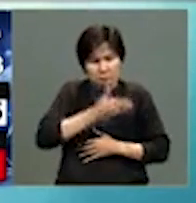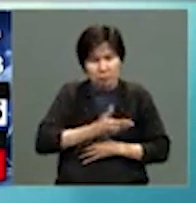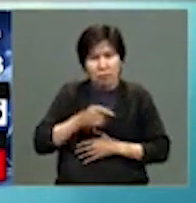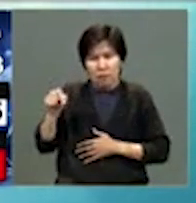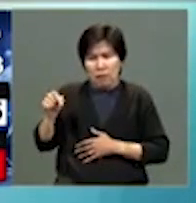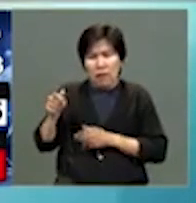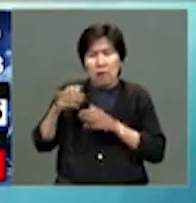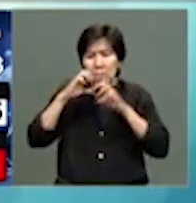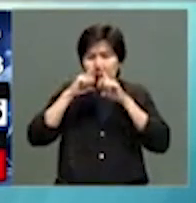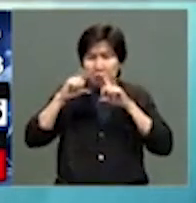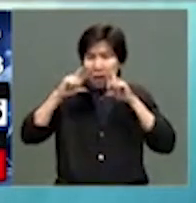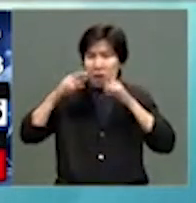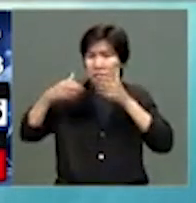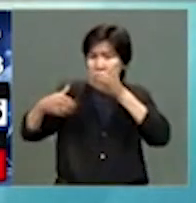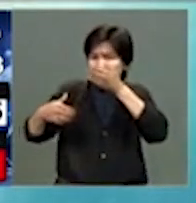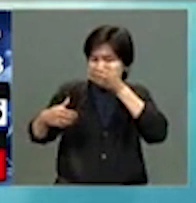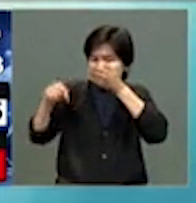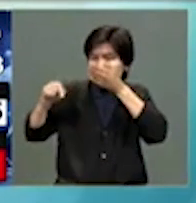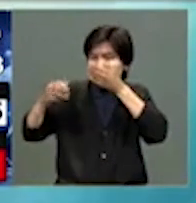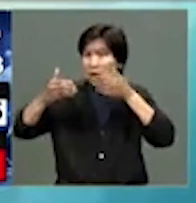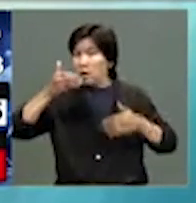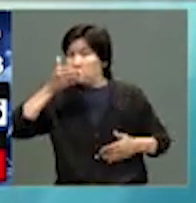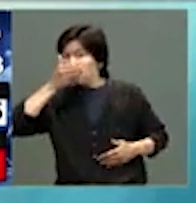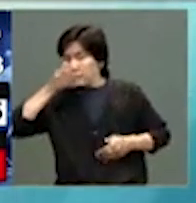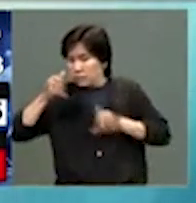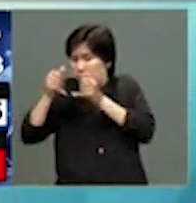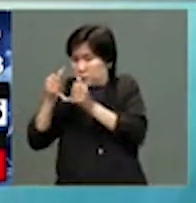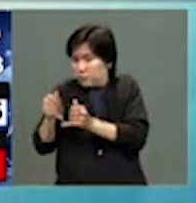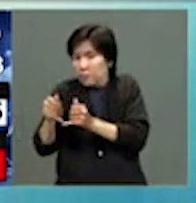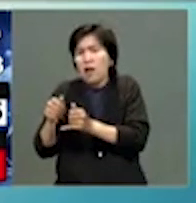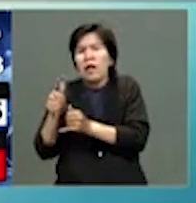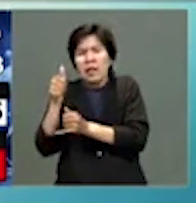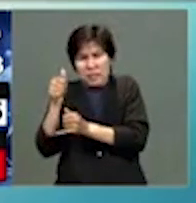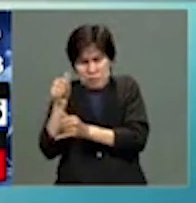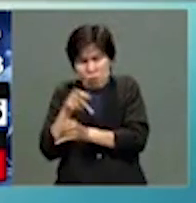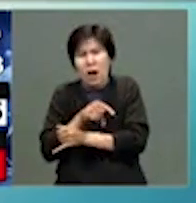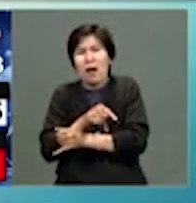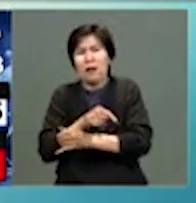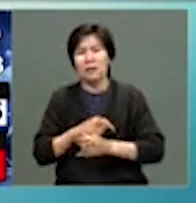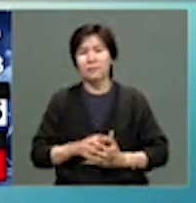มีแต่หน้ากากถ้าหน้ากากอนามัยอย่างเดียวช่วยถือไม่ได้ยินใกล้กันก็ยังดีกว่าเฟสชิวครับถ้าคุณยืนห่างกันไม่ต้องใช้Festivalได้ถ้าห่างกันเหมือนผมกับคุณแจ๊คนะห่างกันเกินกว่า2